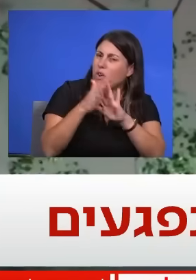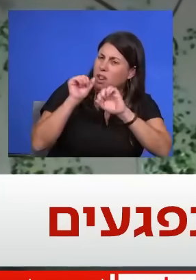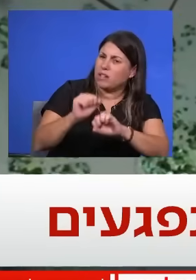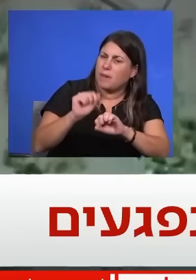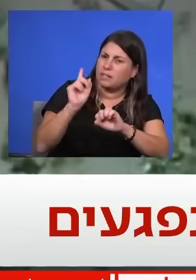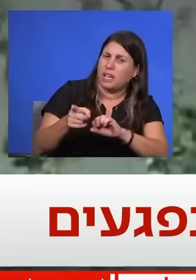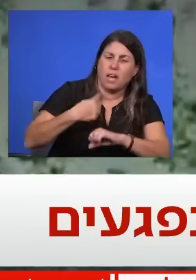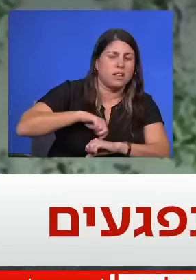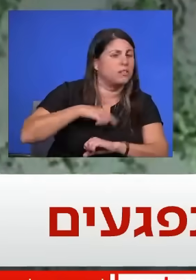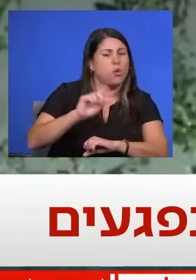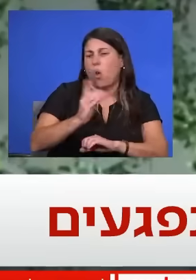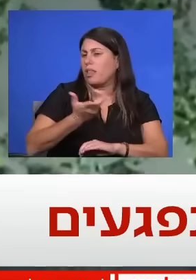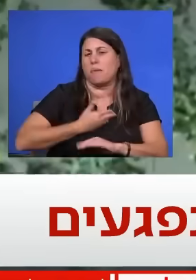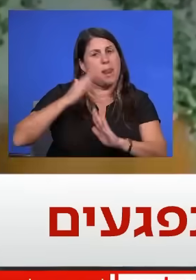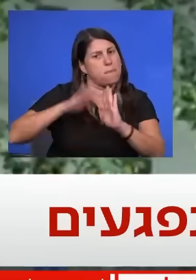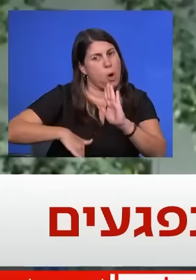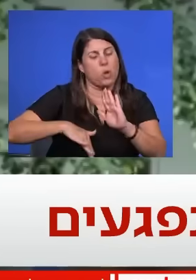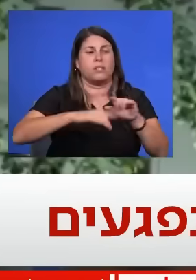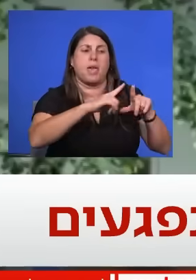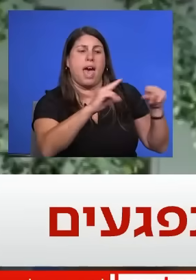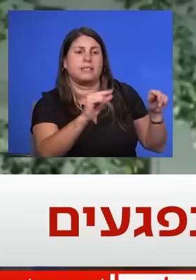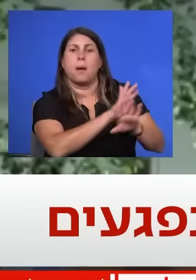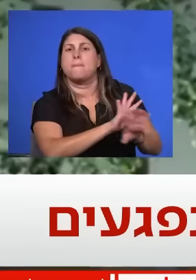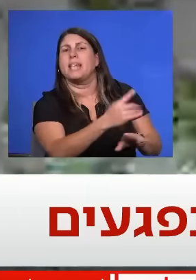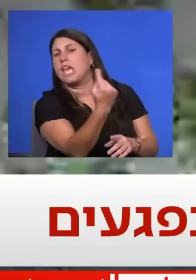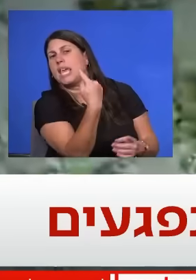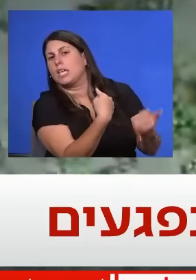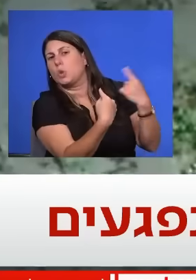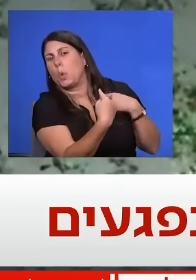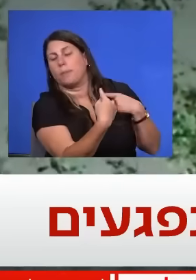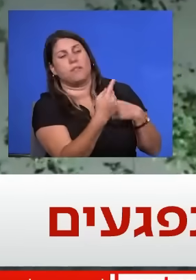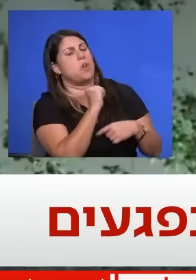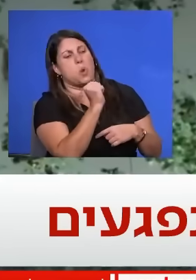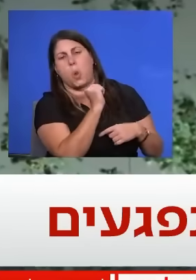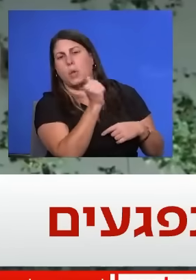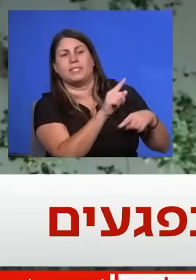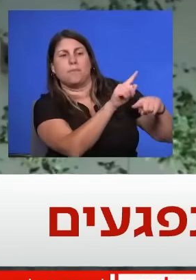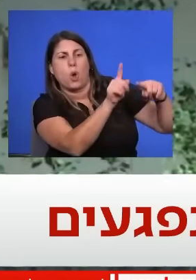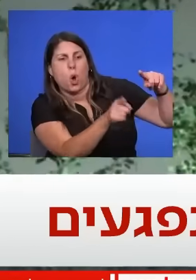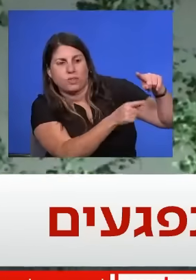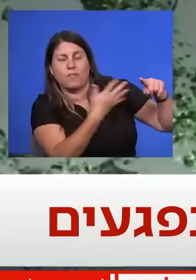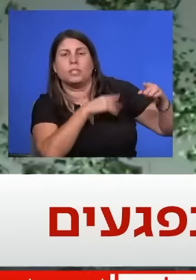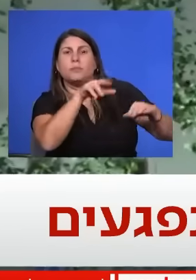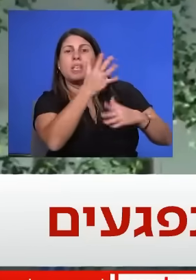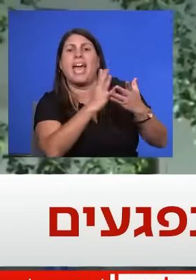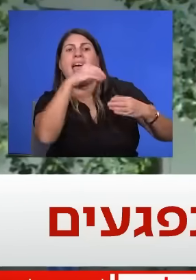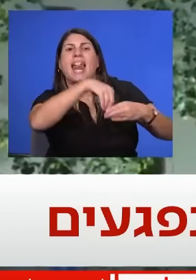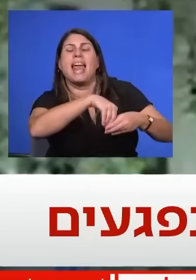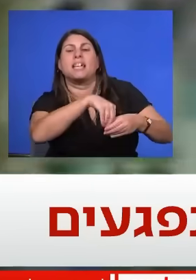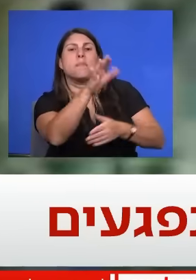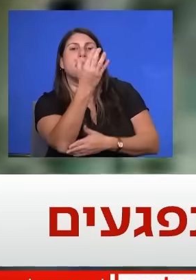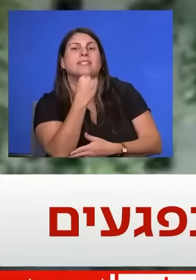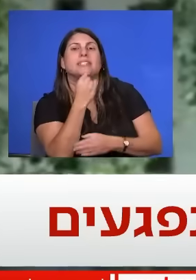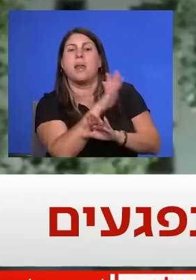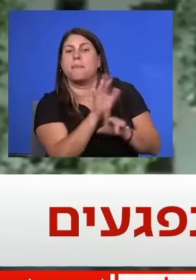פחות מעזה ללא איום על העוטף, אנחנו לא רוצים יותר עוטף, אנחנו רוצים להיות חלק ממדינת ישראל ללא מיגון, זה המסר, תקלטו אותו עמוק